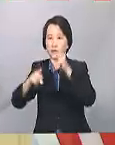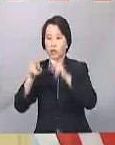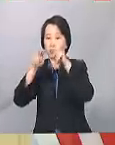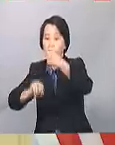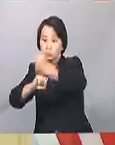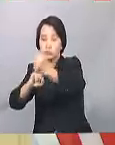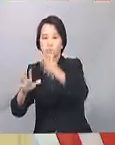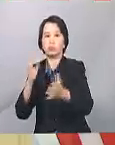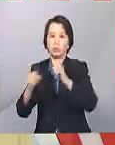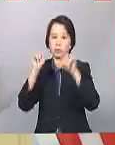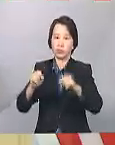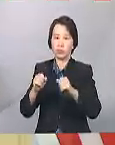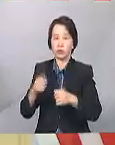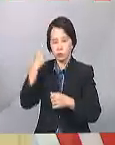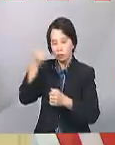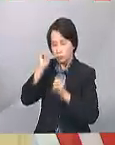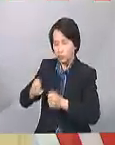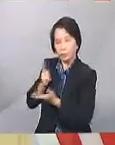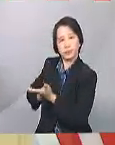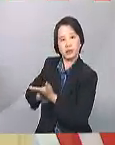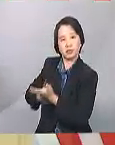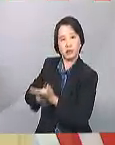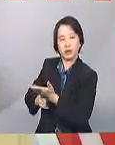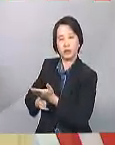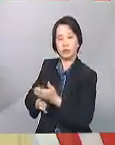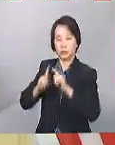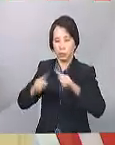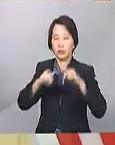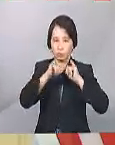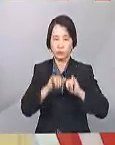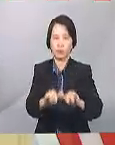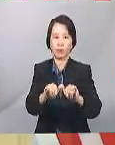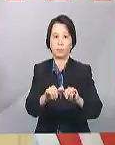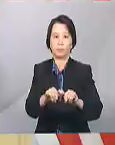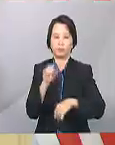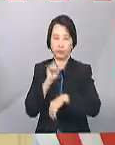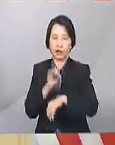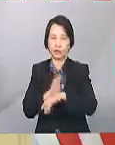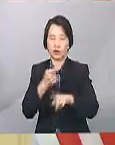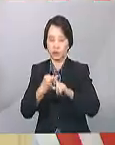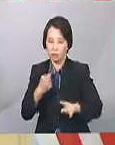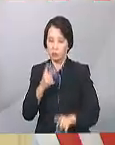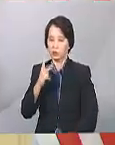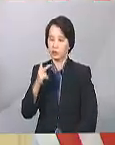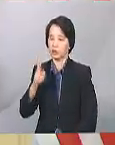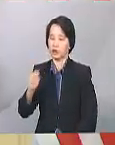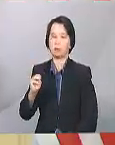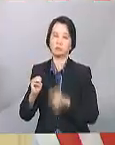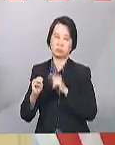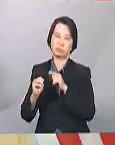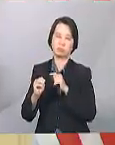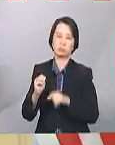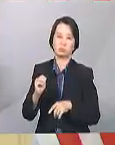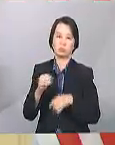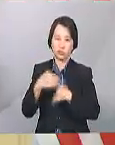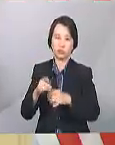boleh lihat dan pertimbangkan perkara tersebut. Walaupun masih lagi nasihat daripada Kementerian Kesihatan yang masih